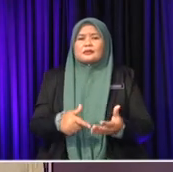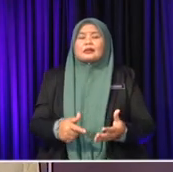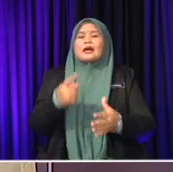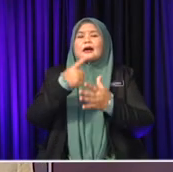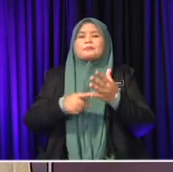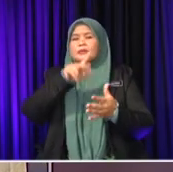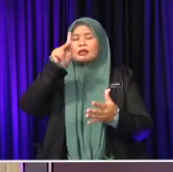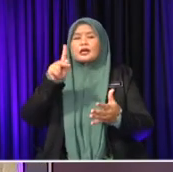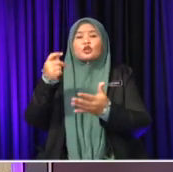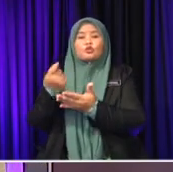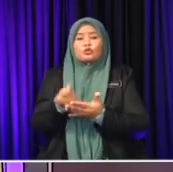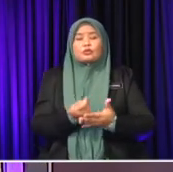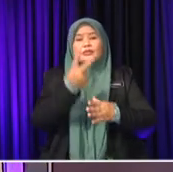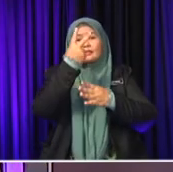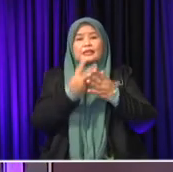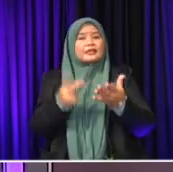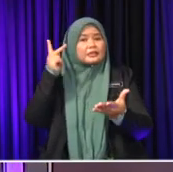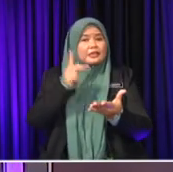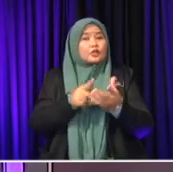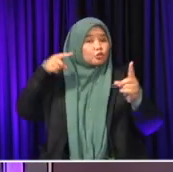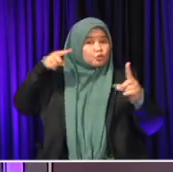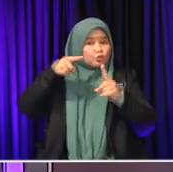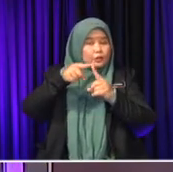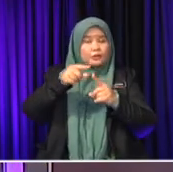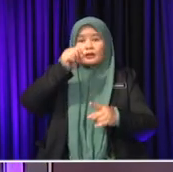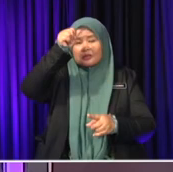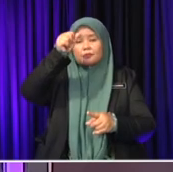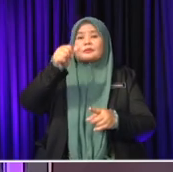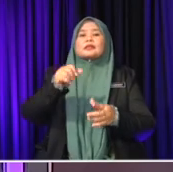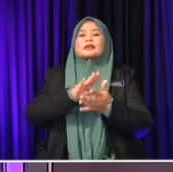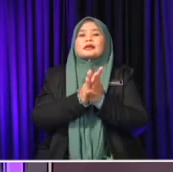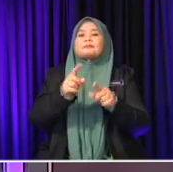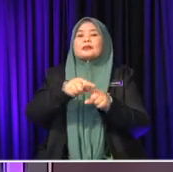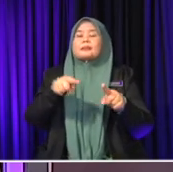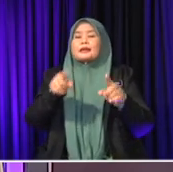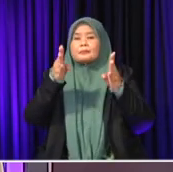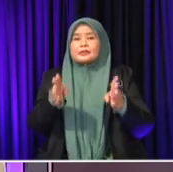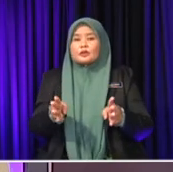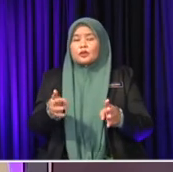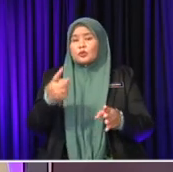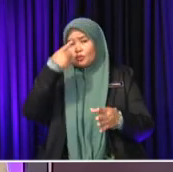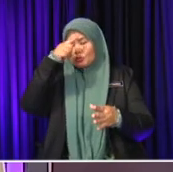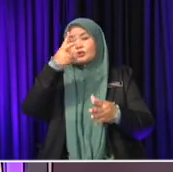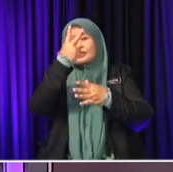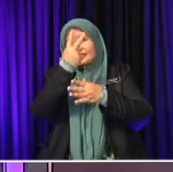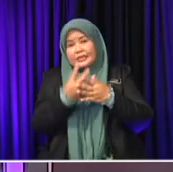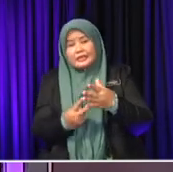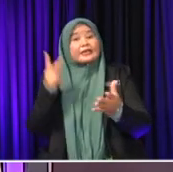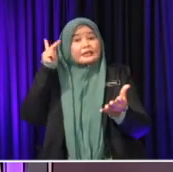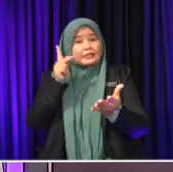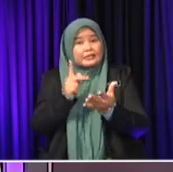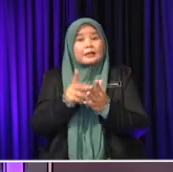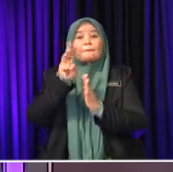tuntutan saling mengenali tujuan Allah menjadikan berbagai bangsa inilah untuk saling kenal mengenal ya